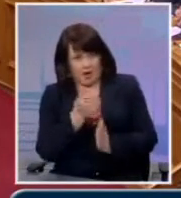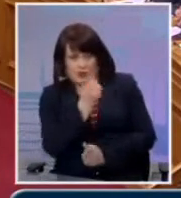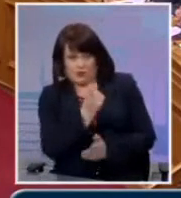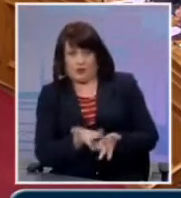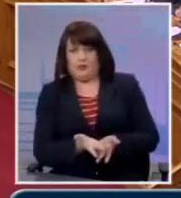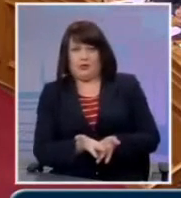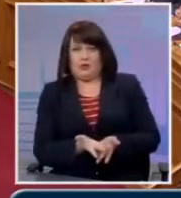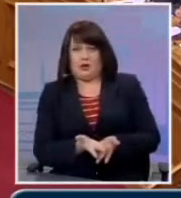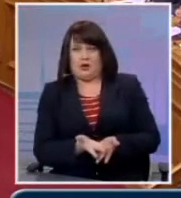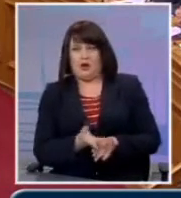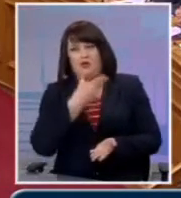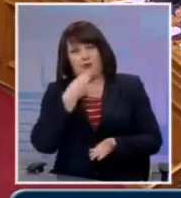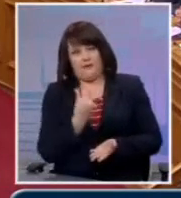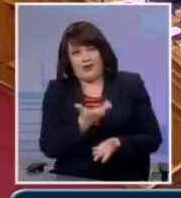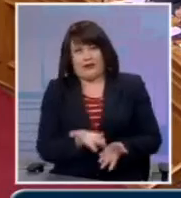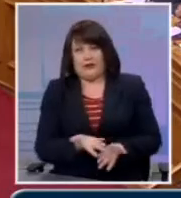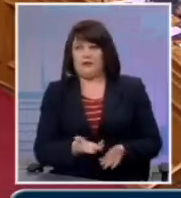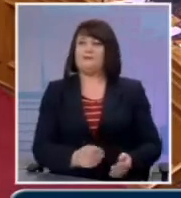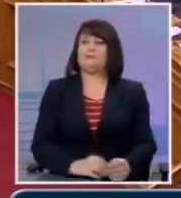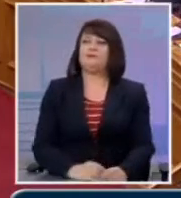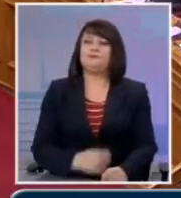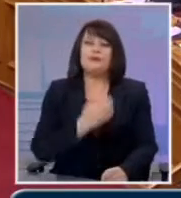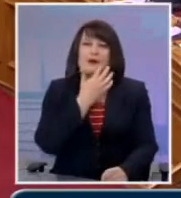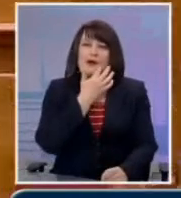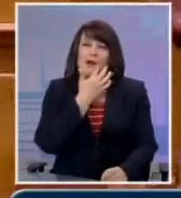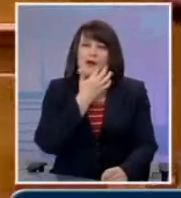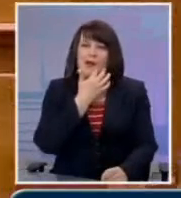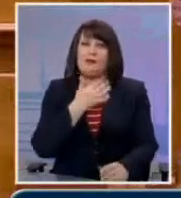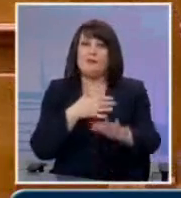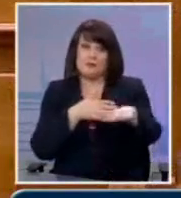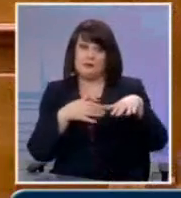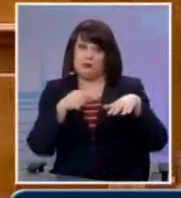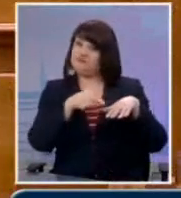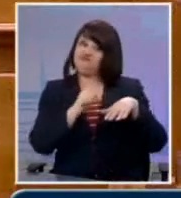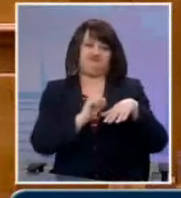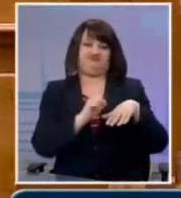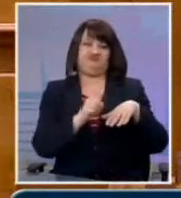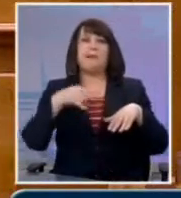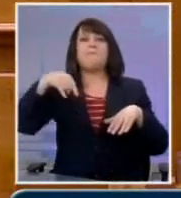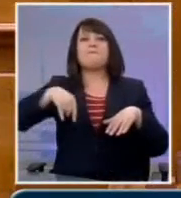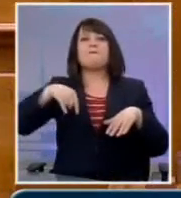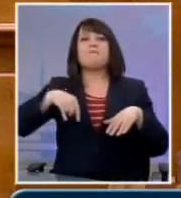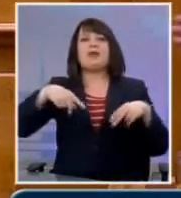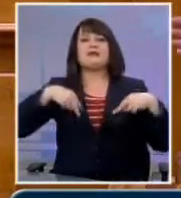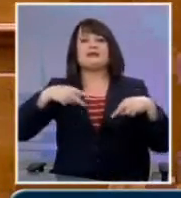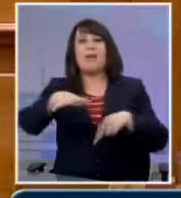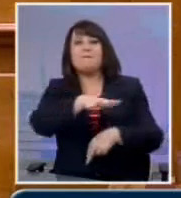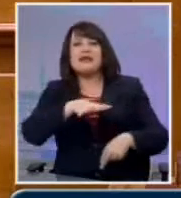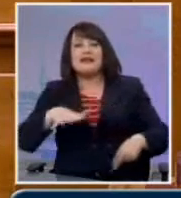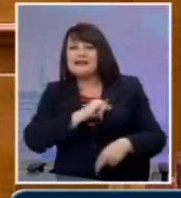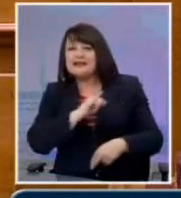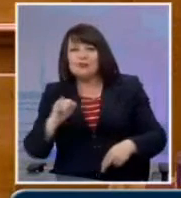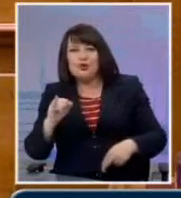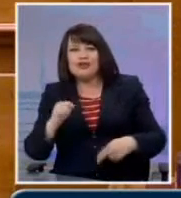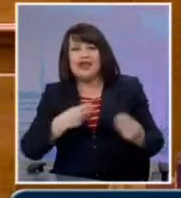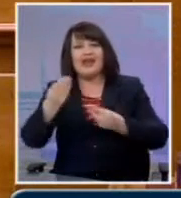να βρείτε. Σας παρακαλώ. Από αυτή την πλευρά. Αυτή η πλευρά δεν έχει κυβερνήσει. Ο κύριος Παπάς δεν ήταν ποτέ υπουργός για να